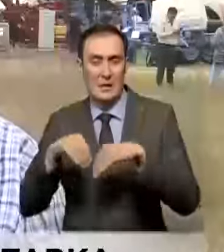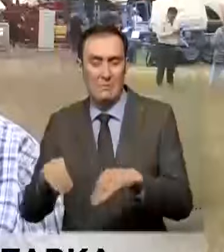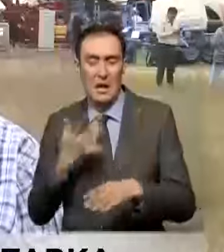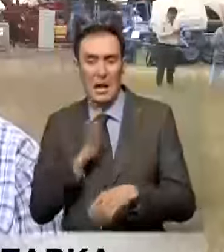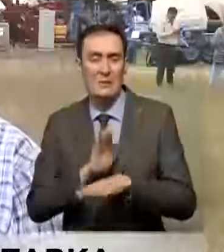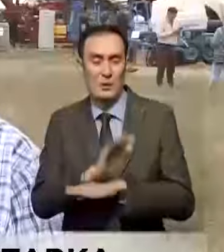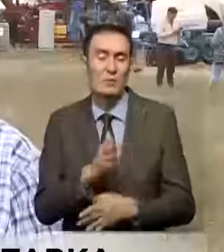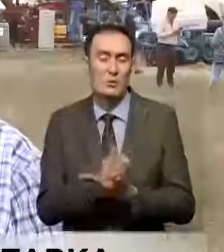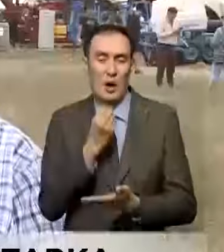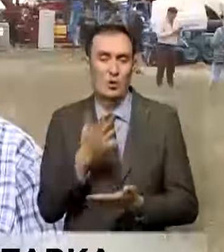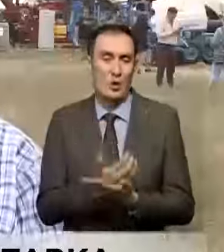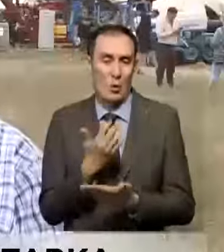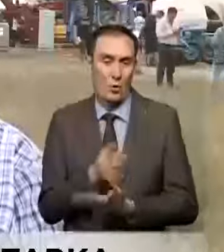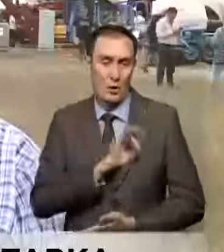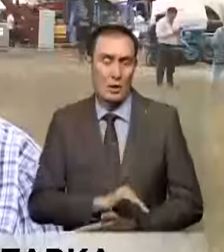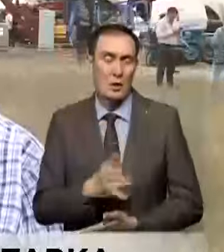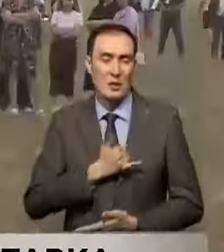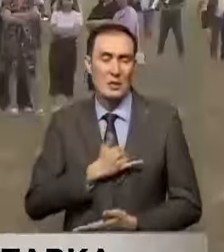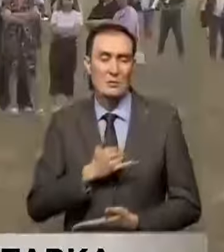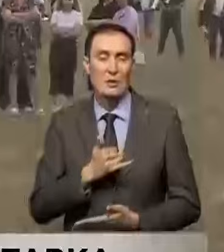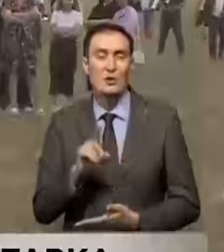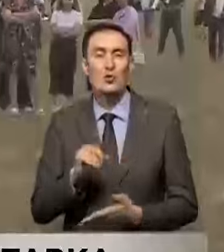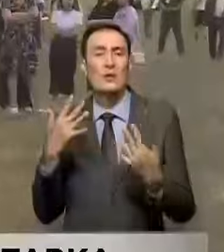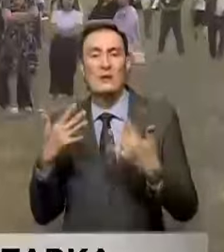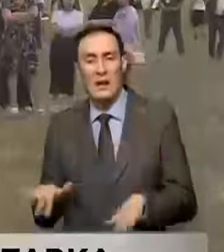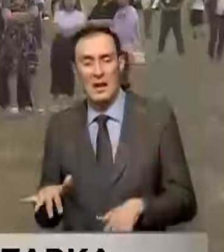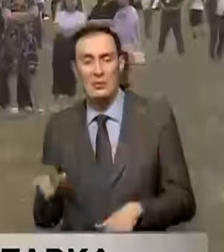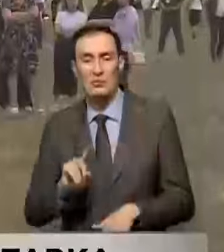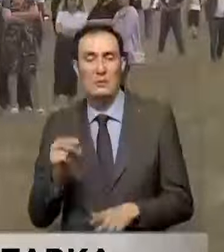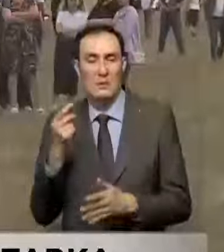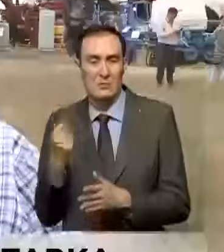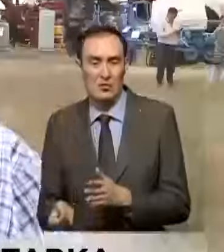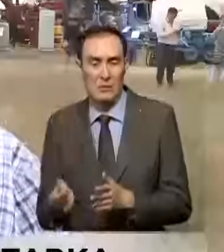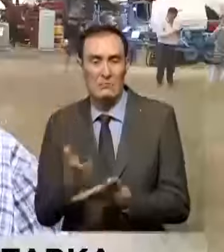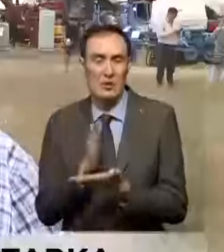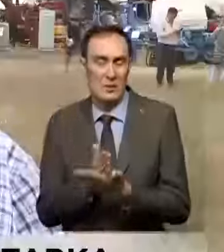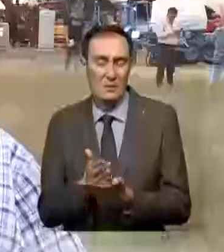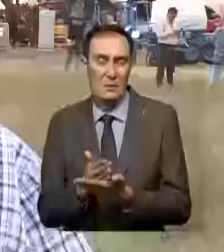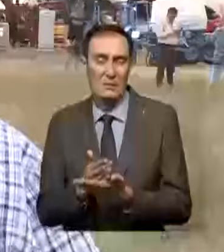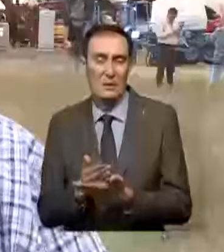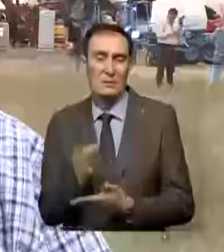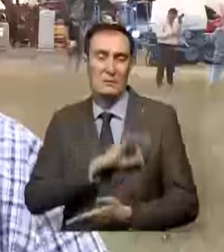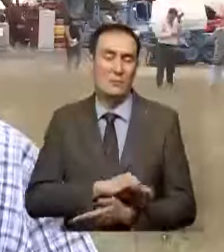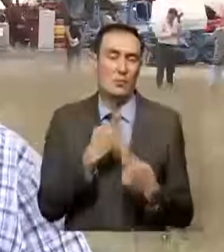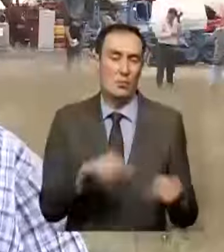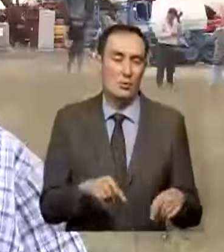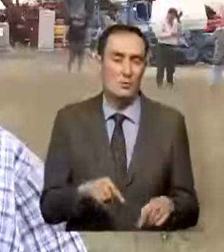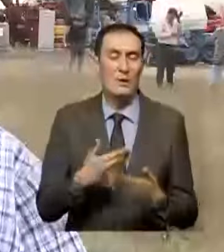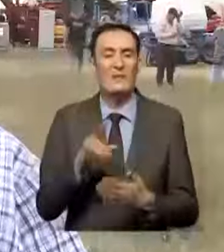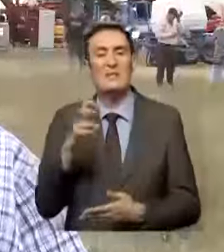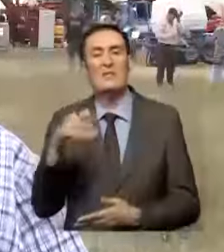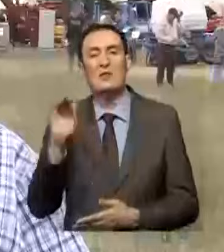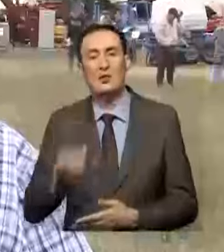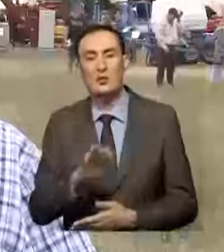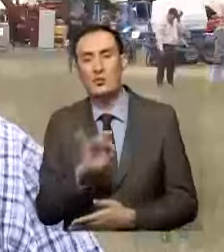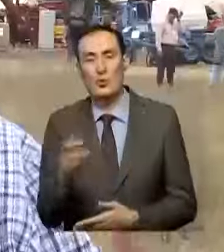имеем хороший доход. И он нас перекрывает даже то, что бывает низкая стоимость пшеницы. Сегодня мне уже предлагают 220 тысяч за